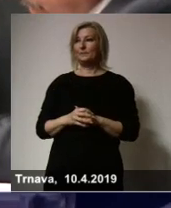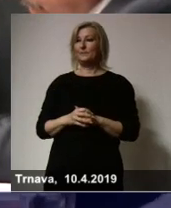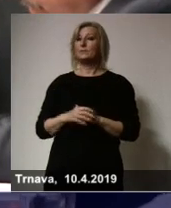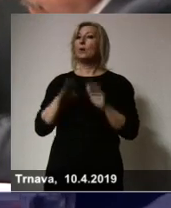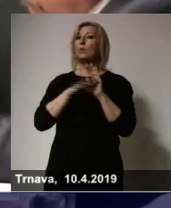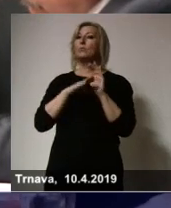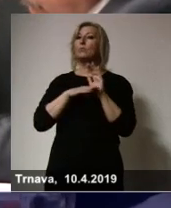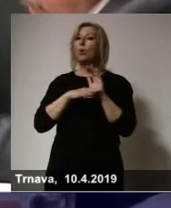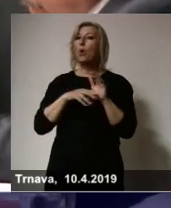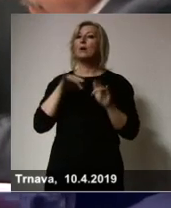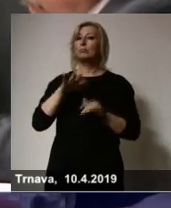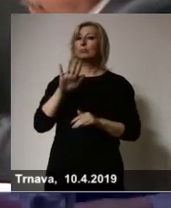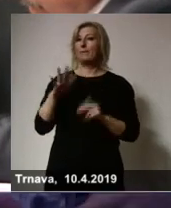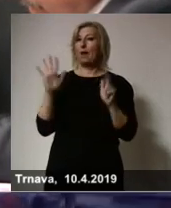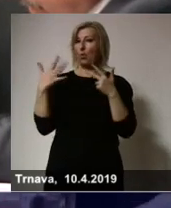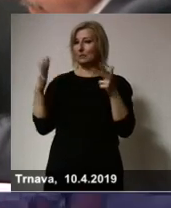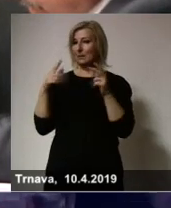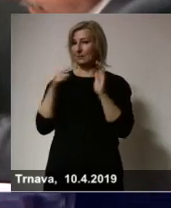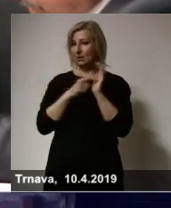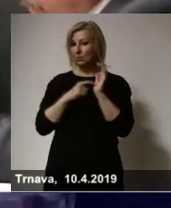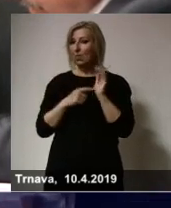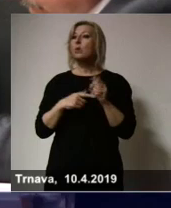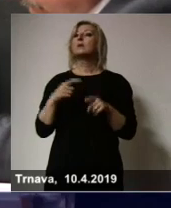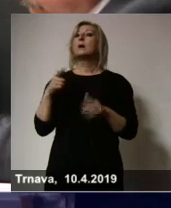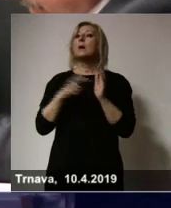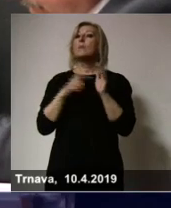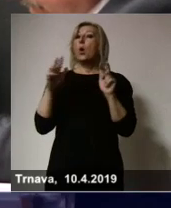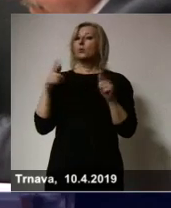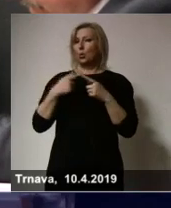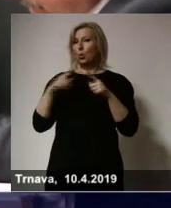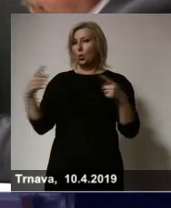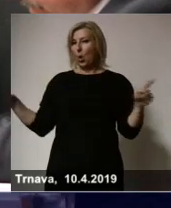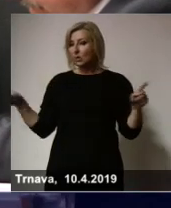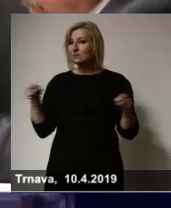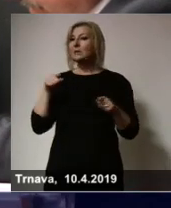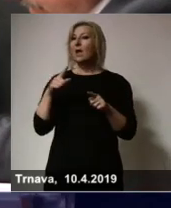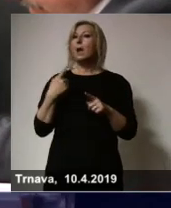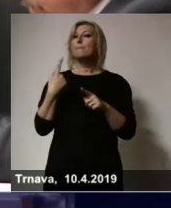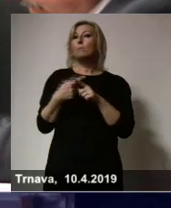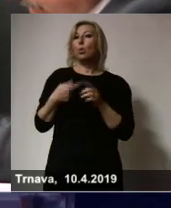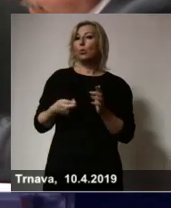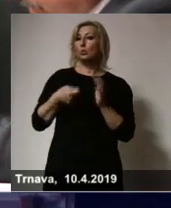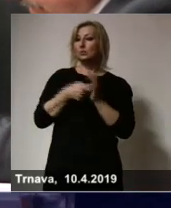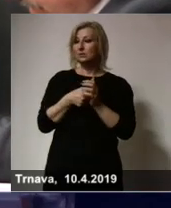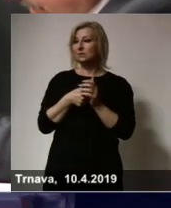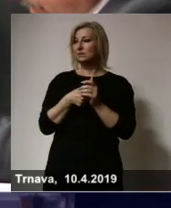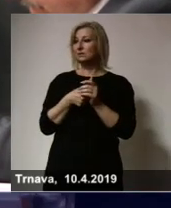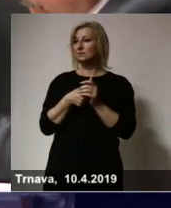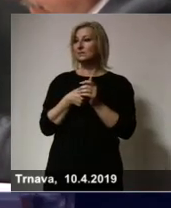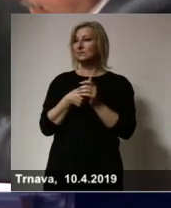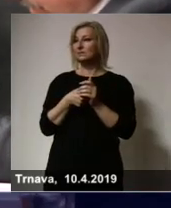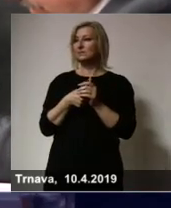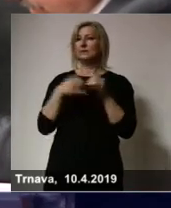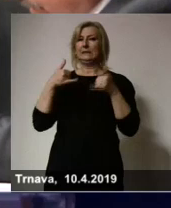na 18 bodov. Bod rôzne bol rozšírený o body, ako som ich predniesol